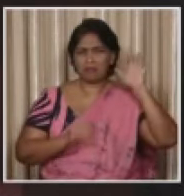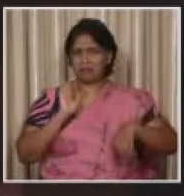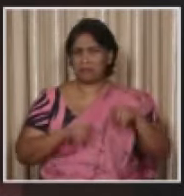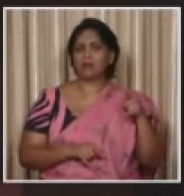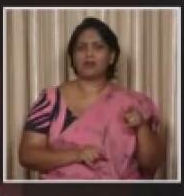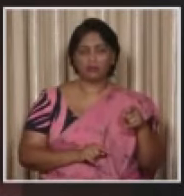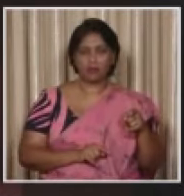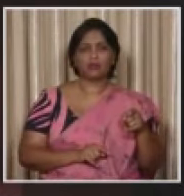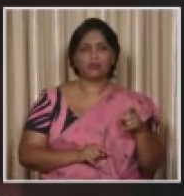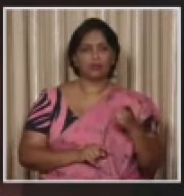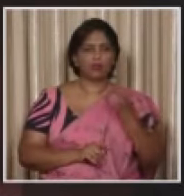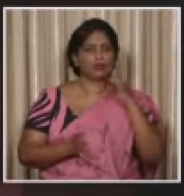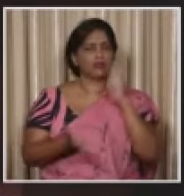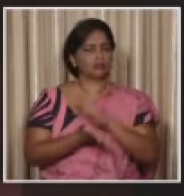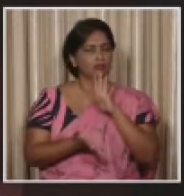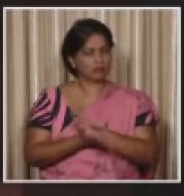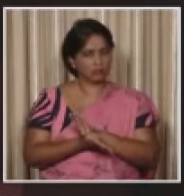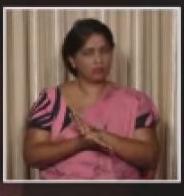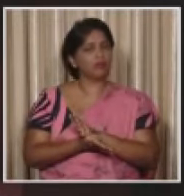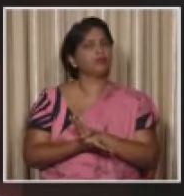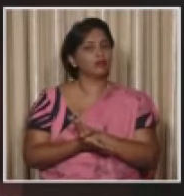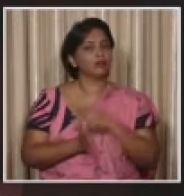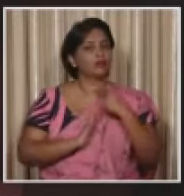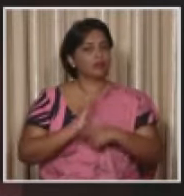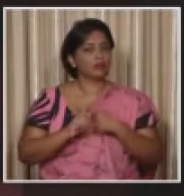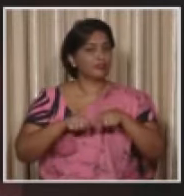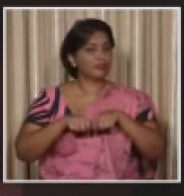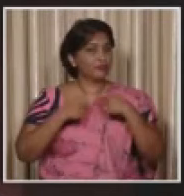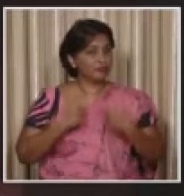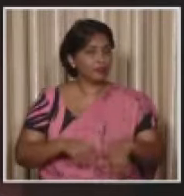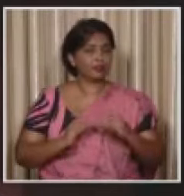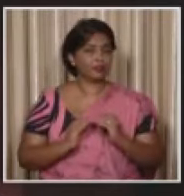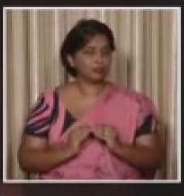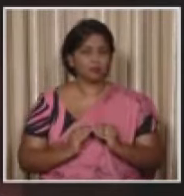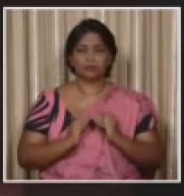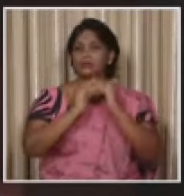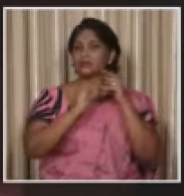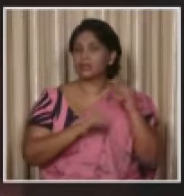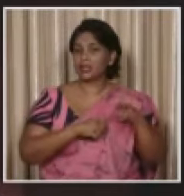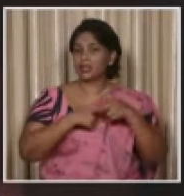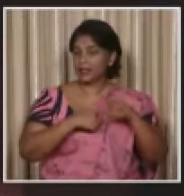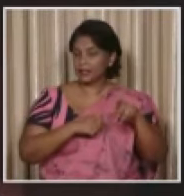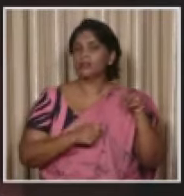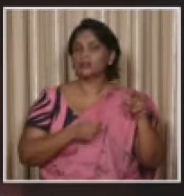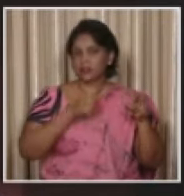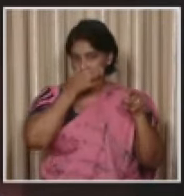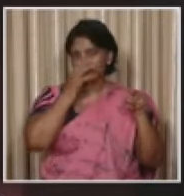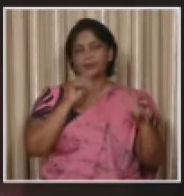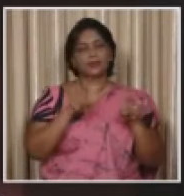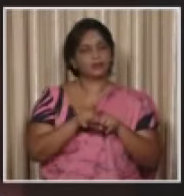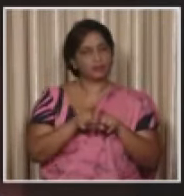ඉවක් බවක් නැතුව මුදල් අච්චු ගහලා මේ රටේ උද්දමනය ප්‍රවර්ධනය වුණු හේතුව තුල ඒ